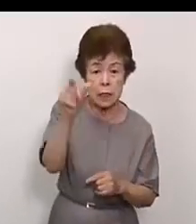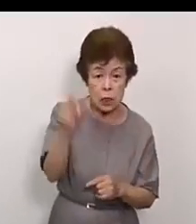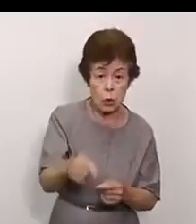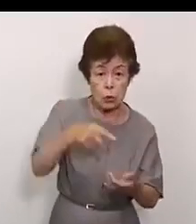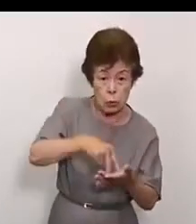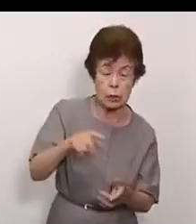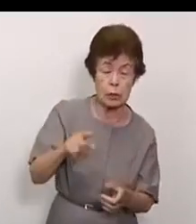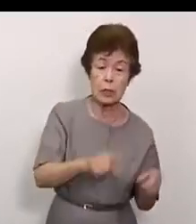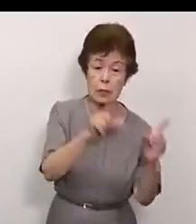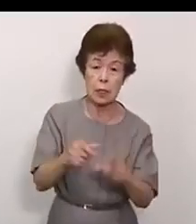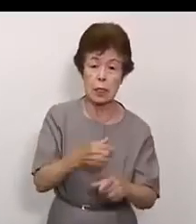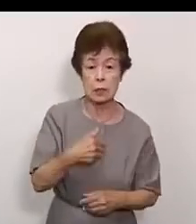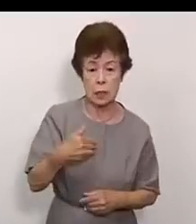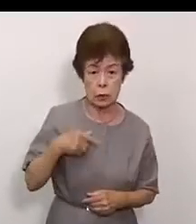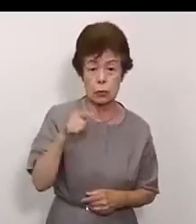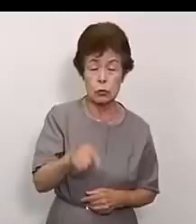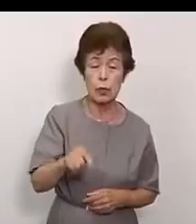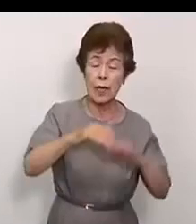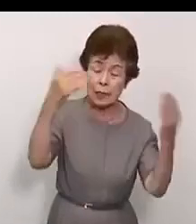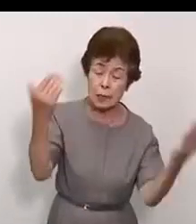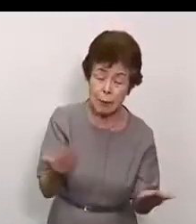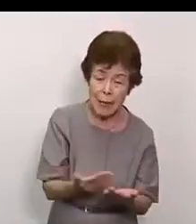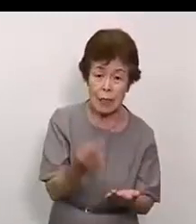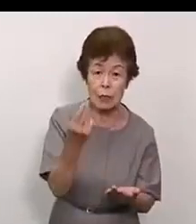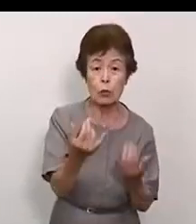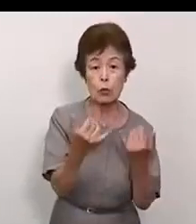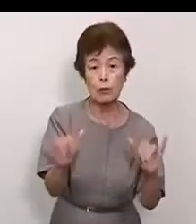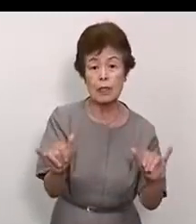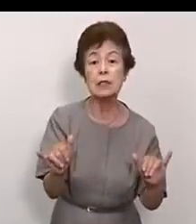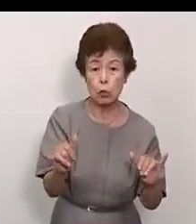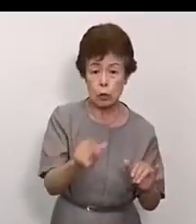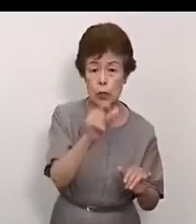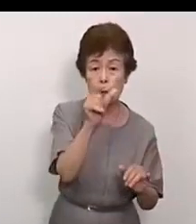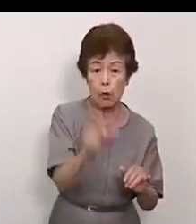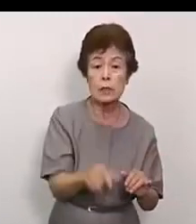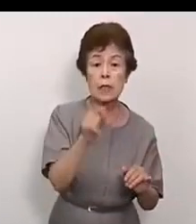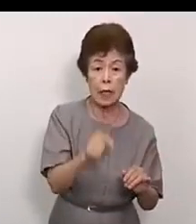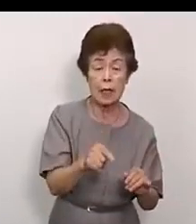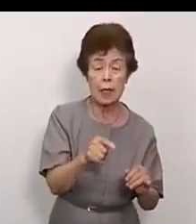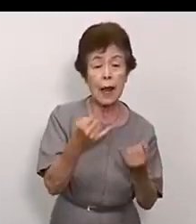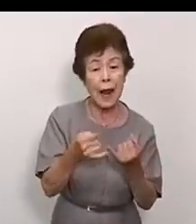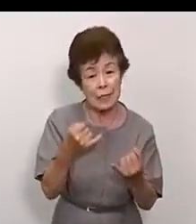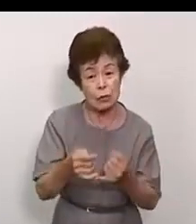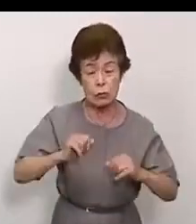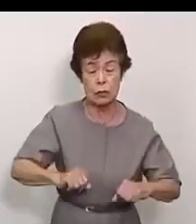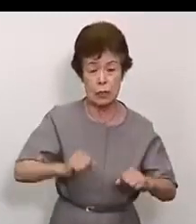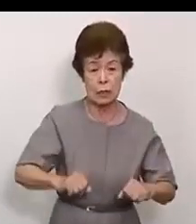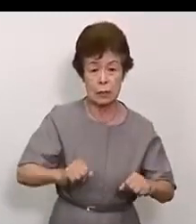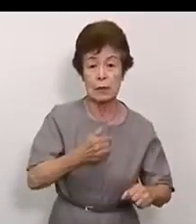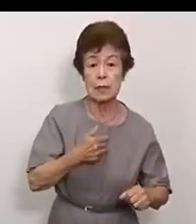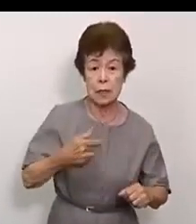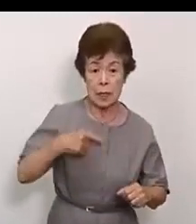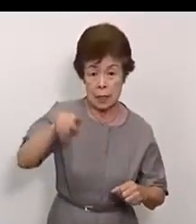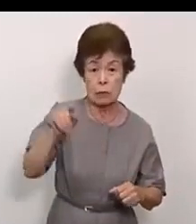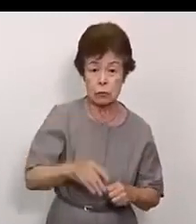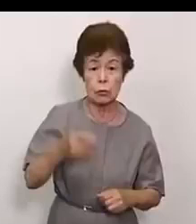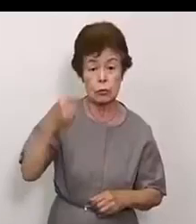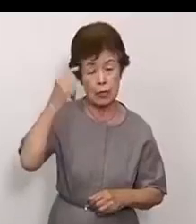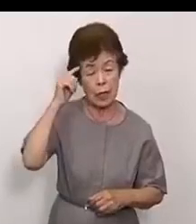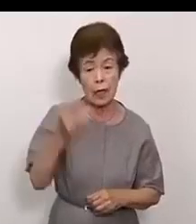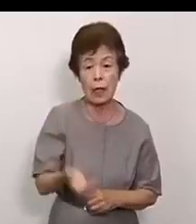のは、全ての都民にとっても人間らしく生活ができる社会なんだと。そういう信念があるからなんです